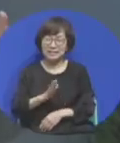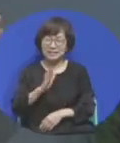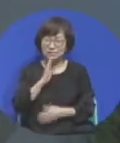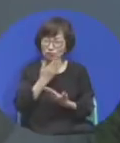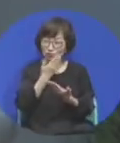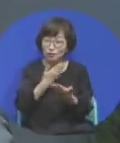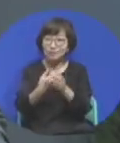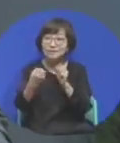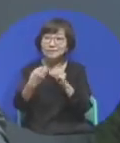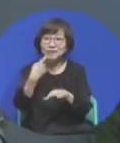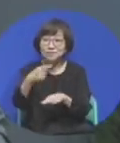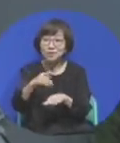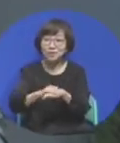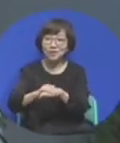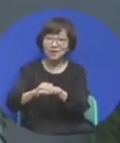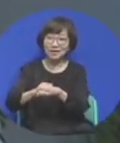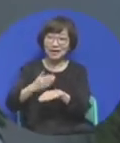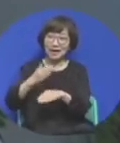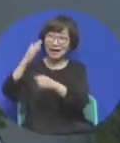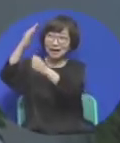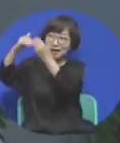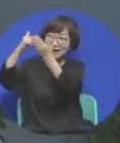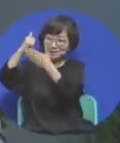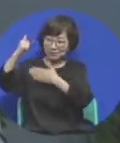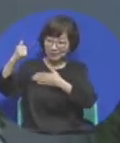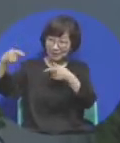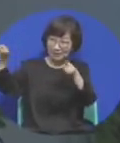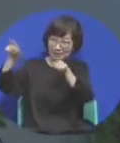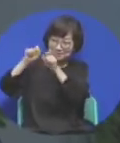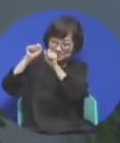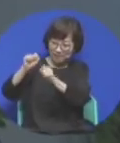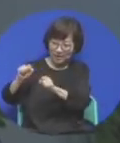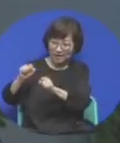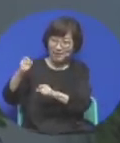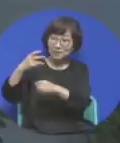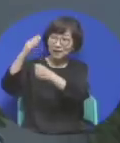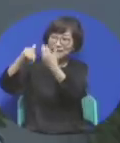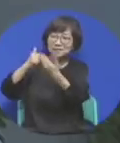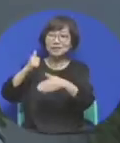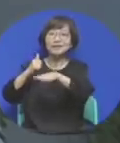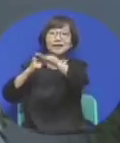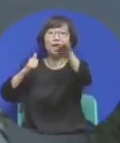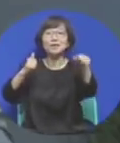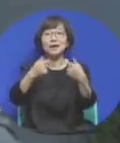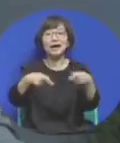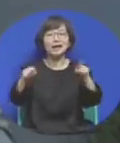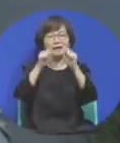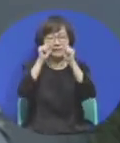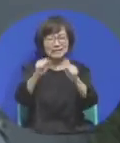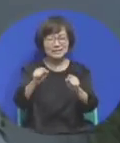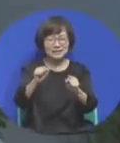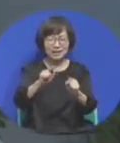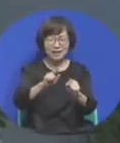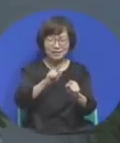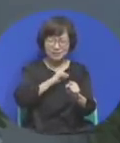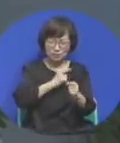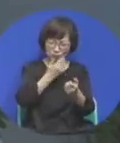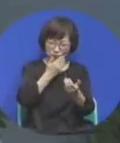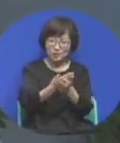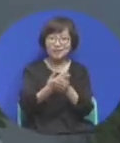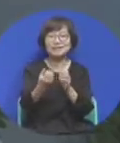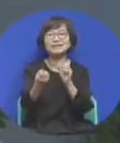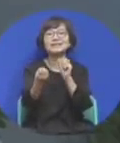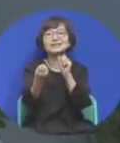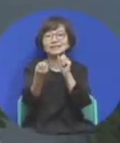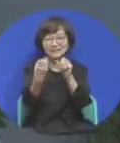하나님이 나와 함께 여러분과 함께 계심이 응답이라 그 말이에요. If you were to really discuss this, the true answer of all is the fact that the